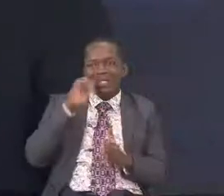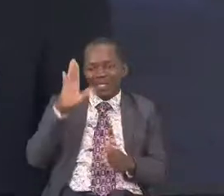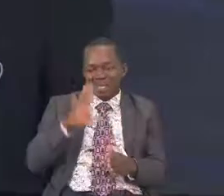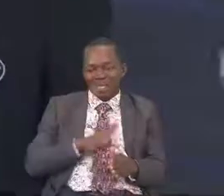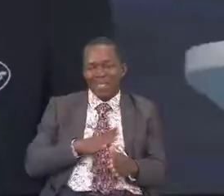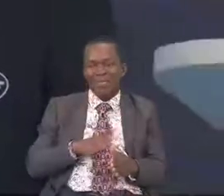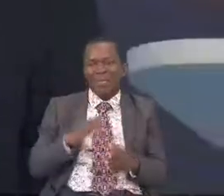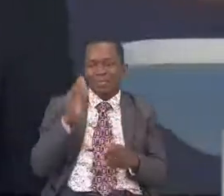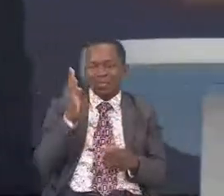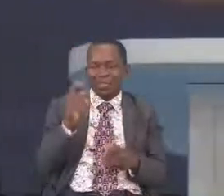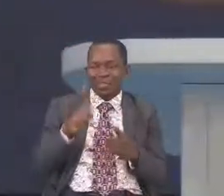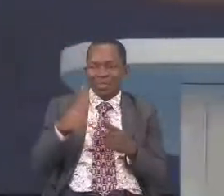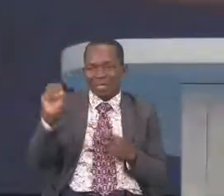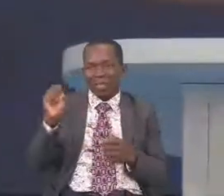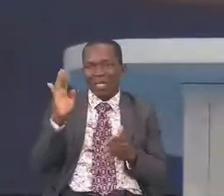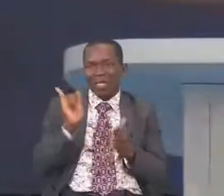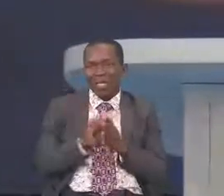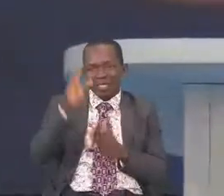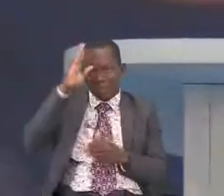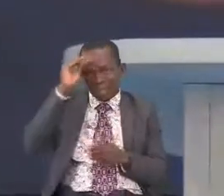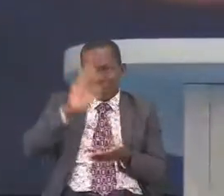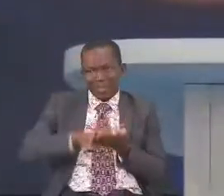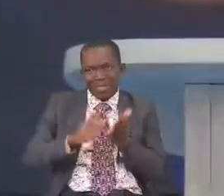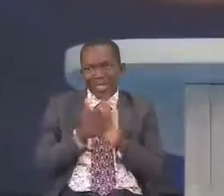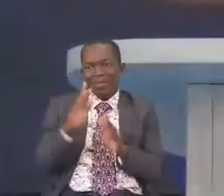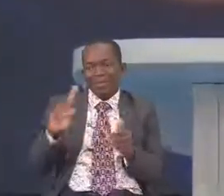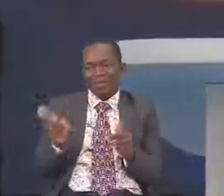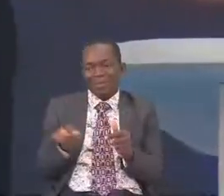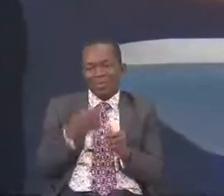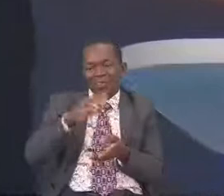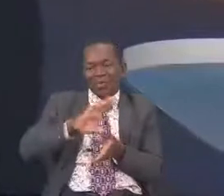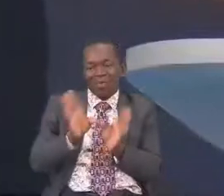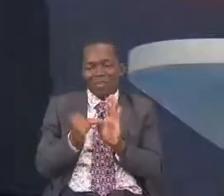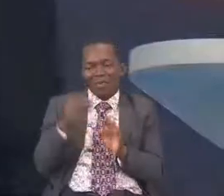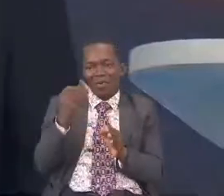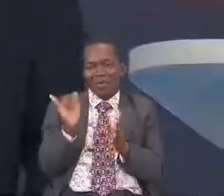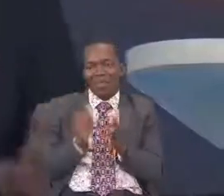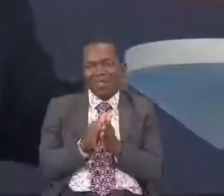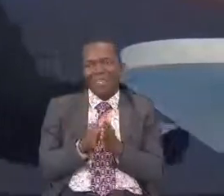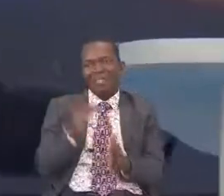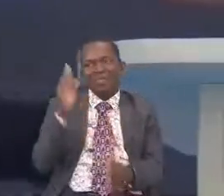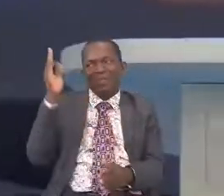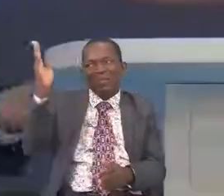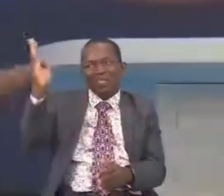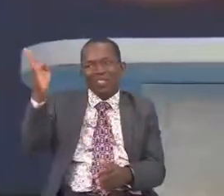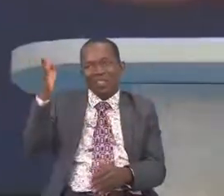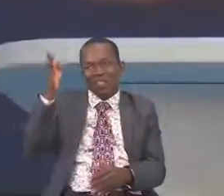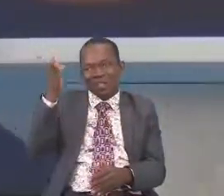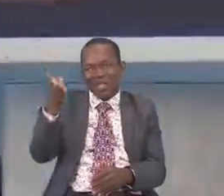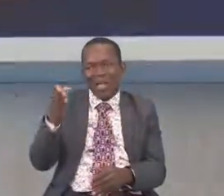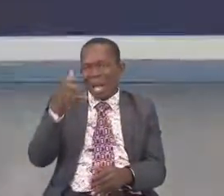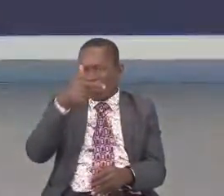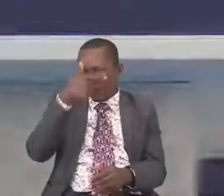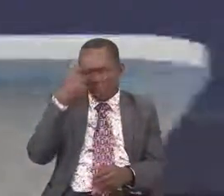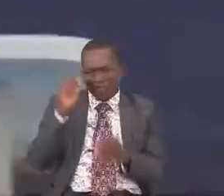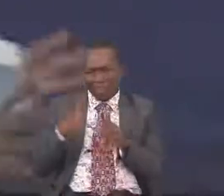est devenu le premier converti de cette jeune dame missionnaire. Et parce que tout le monde connaissait ce